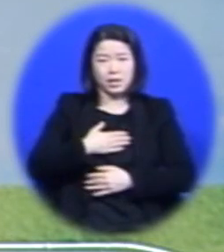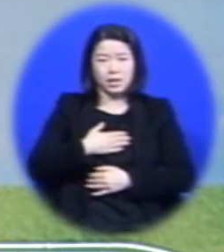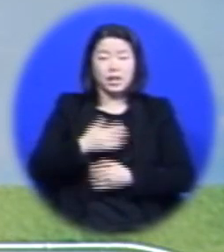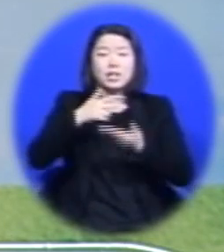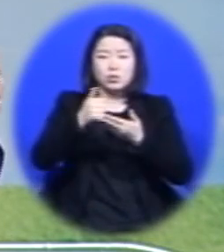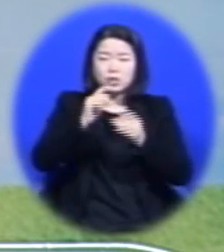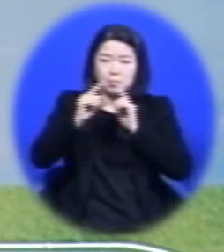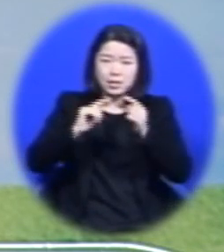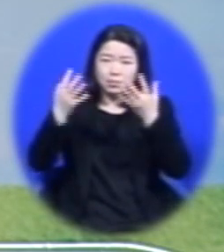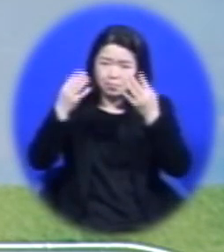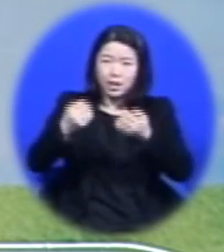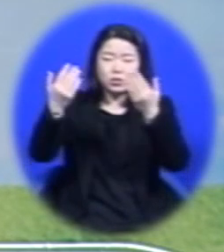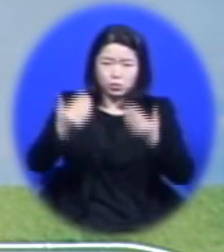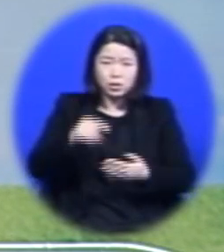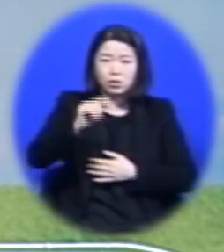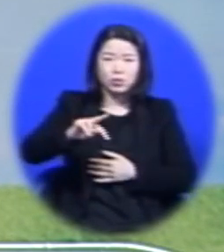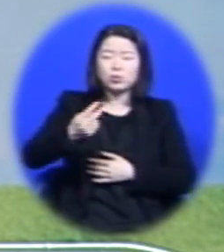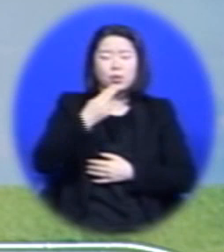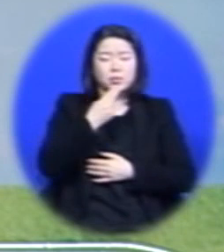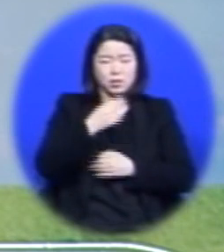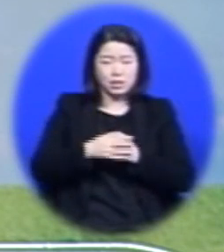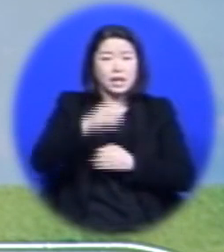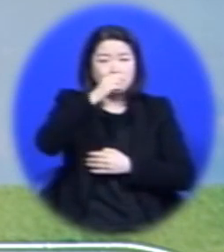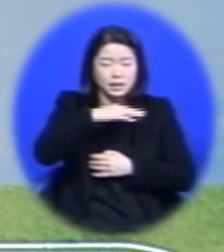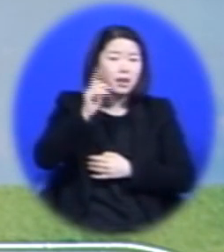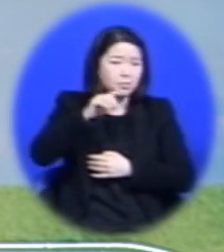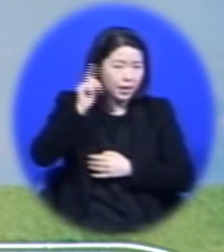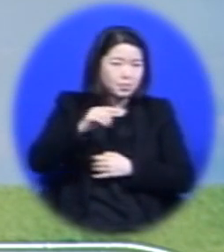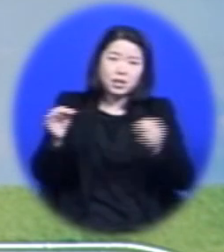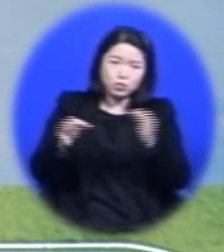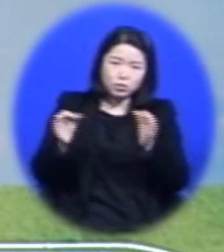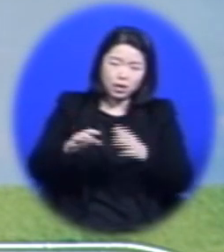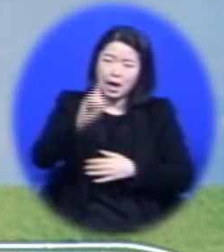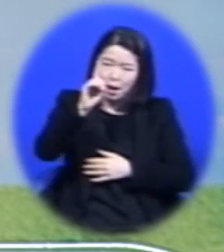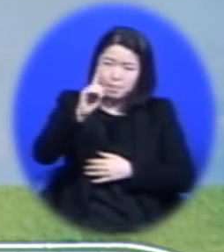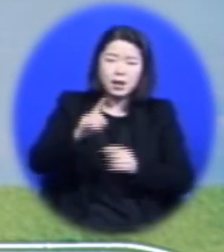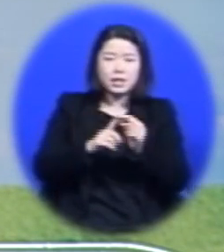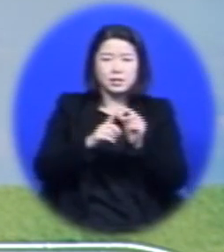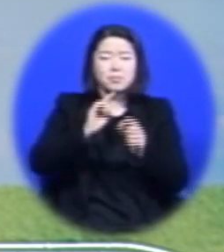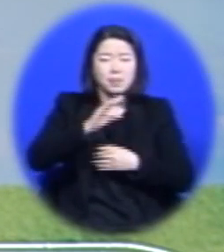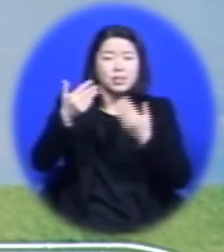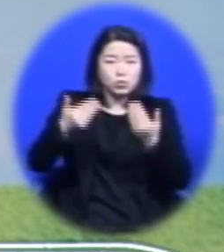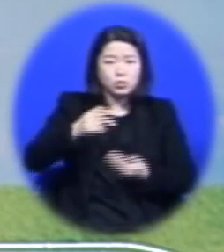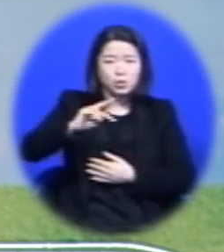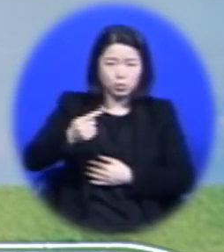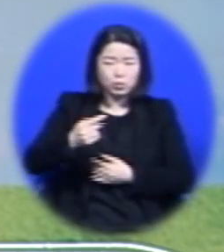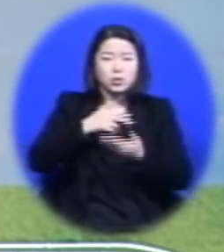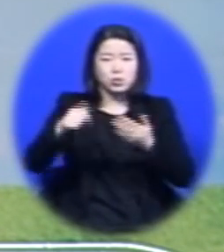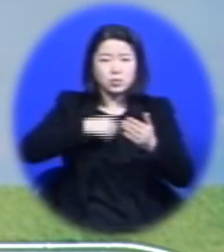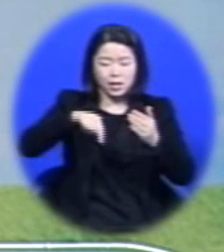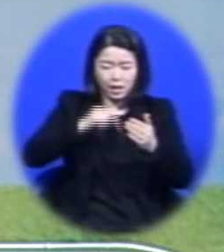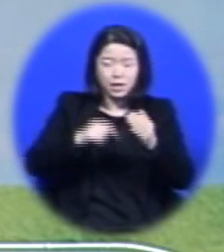주님의 말씀을 많이 주실 것도 없어요 그냥 매일 순간순간 한마디씩 만 주셔도 주님이 내 안에